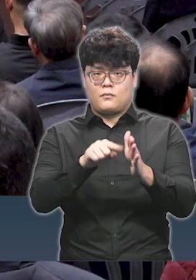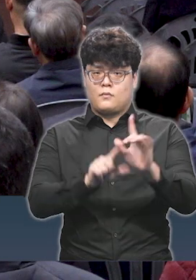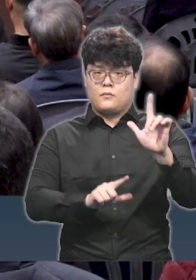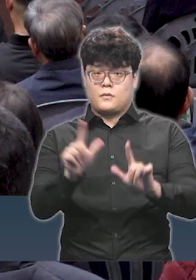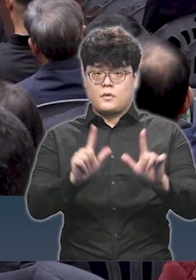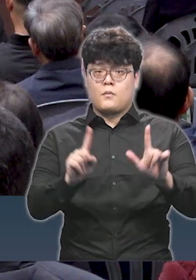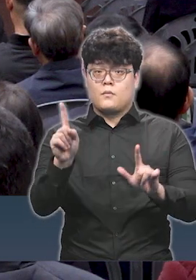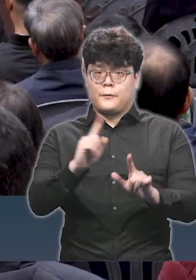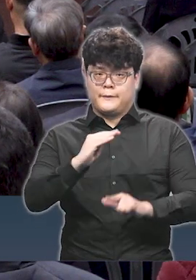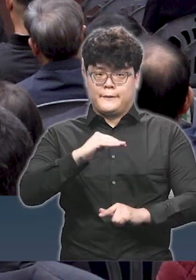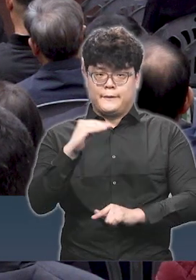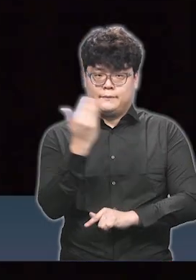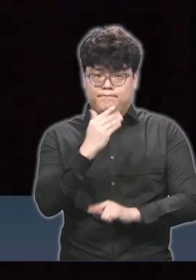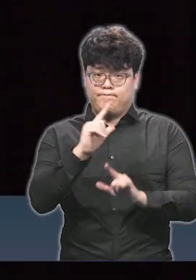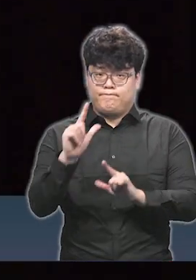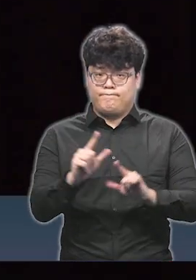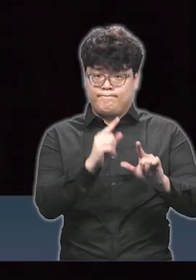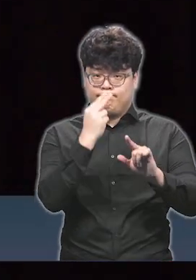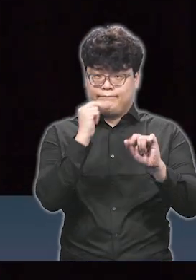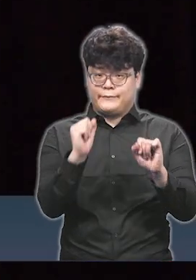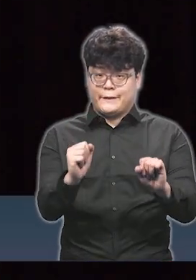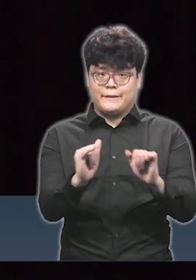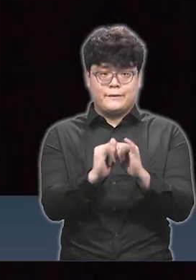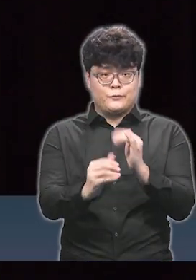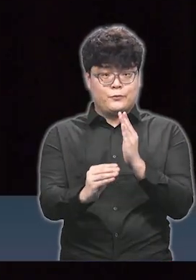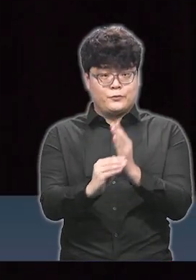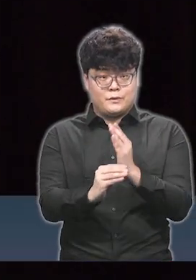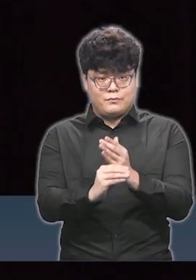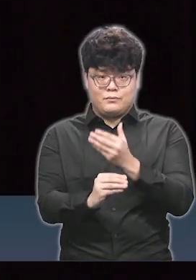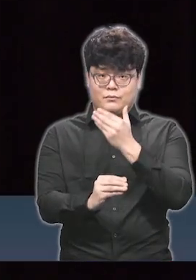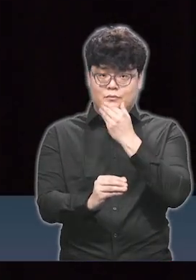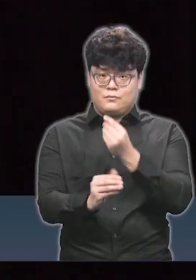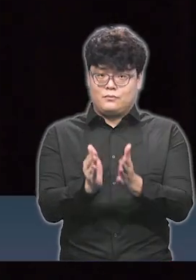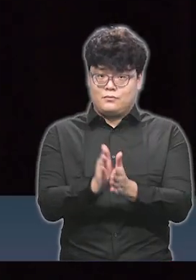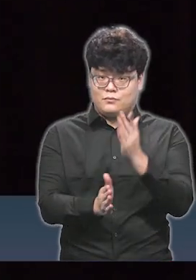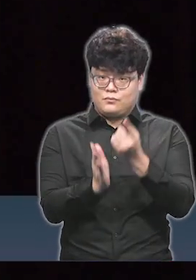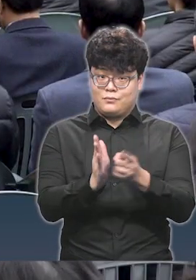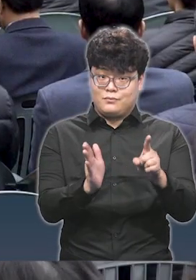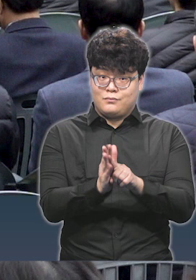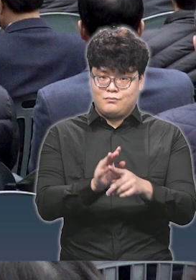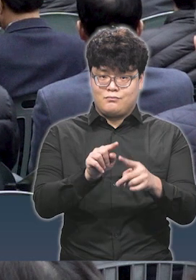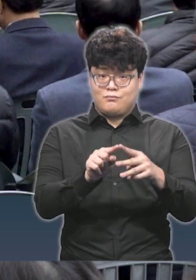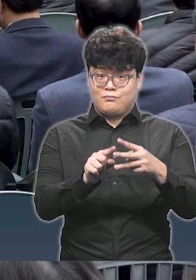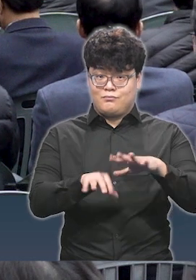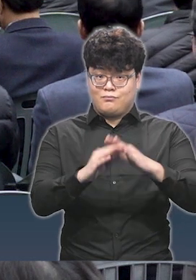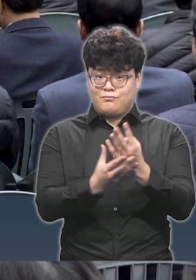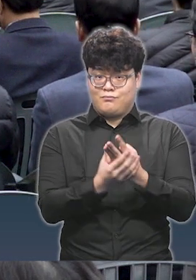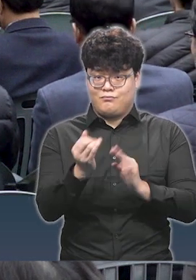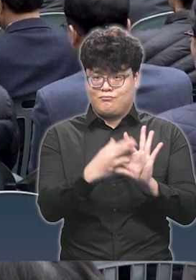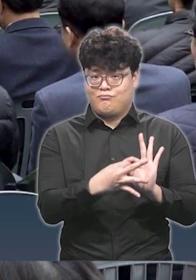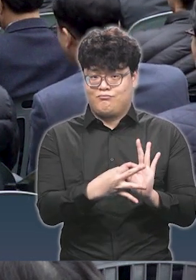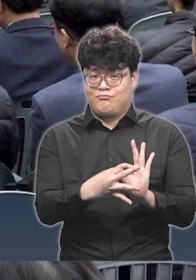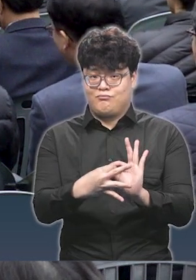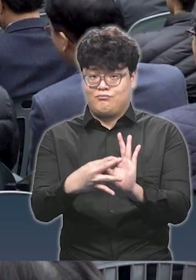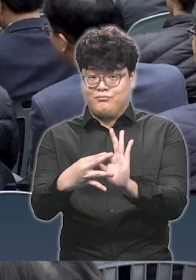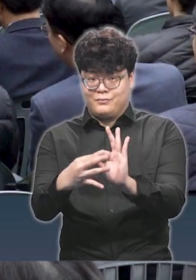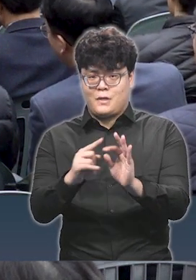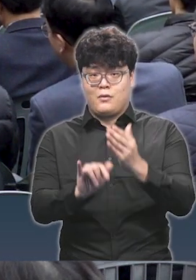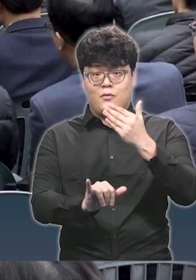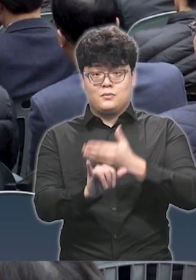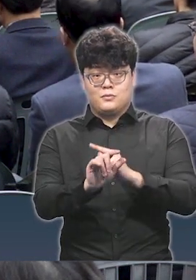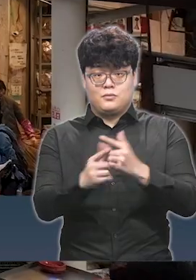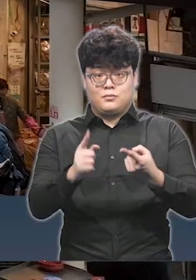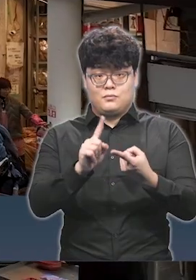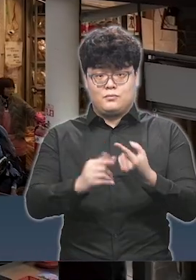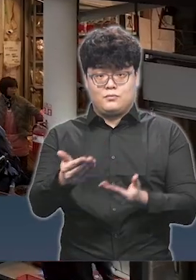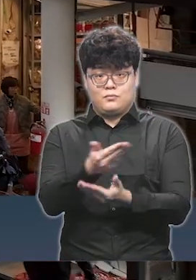도시의 모습을 공적 공간이 살아 있는 도시 사람이 중심인 행복한 도시 모두를 위한 지속 가능한 도시로